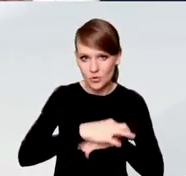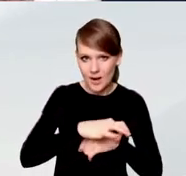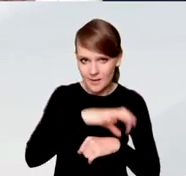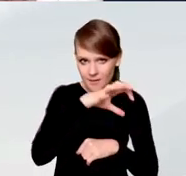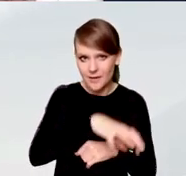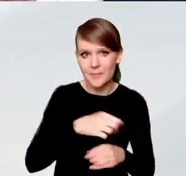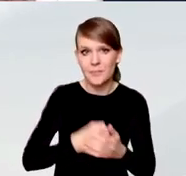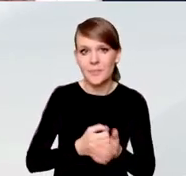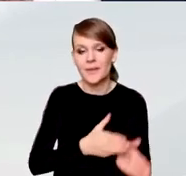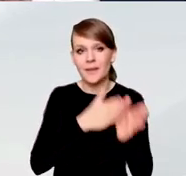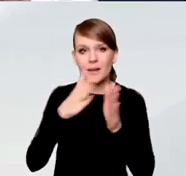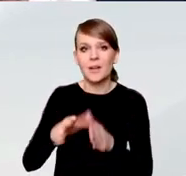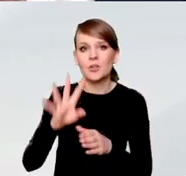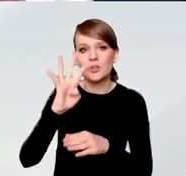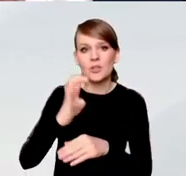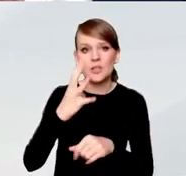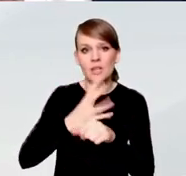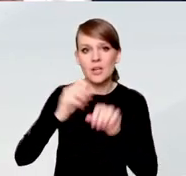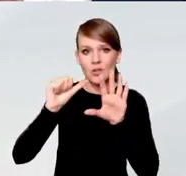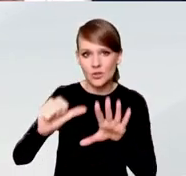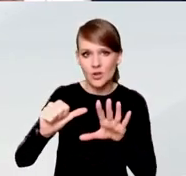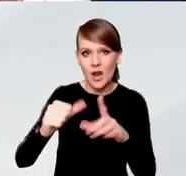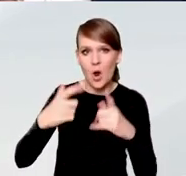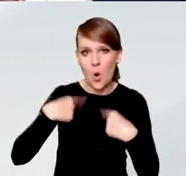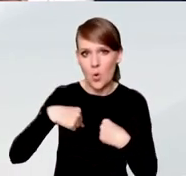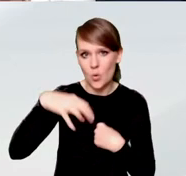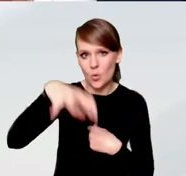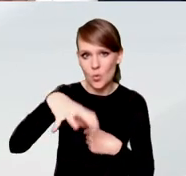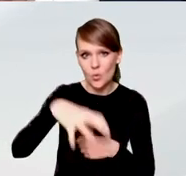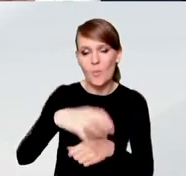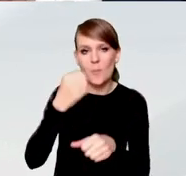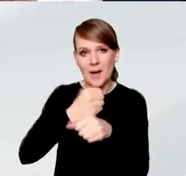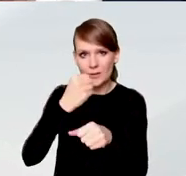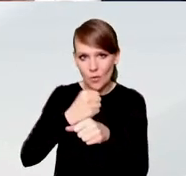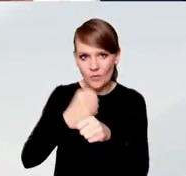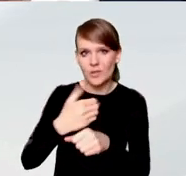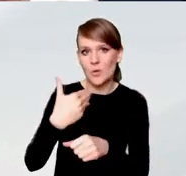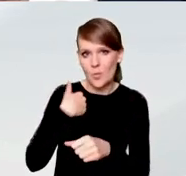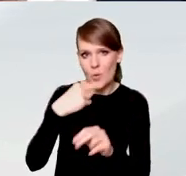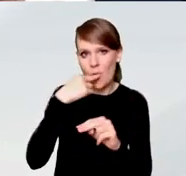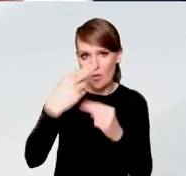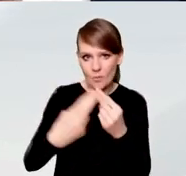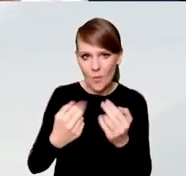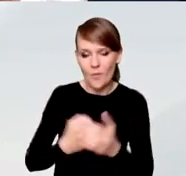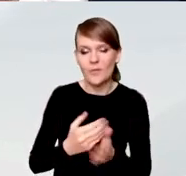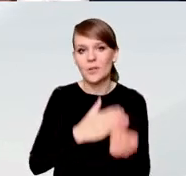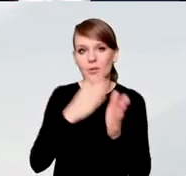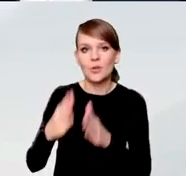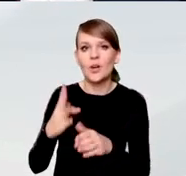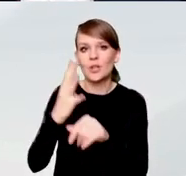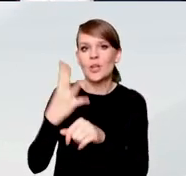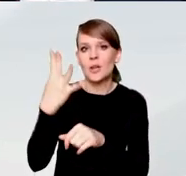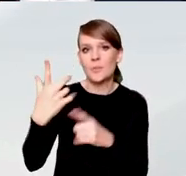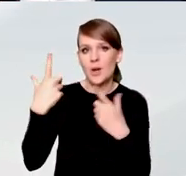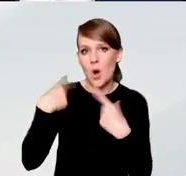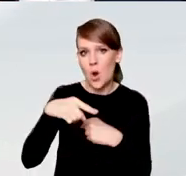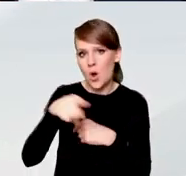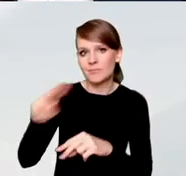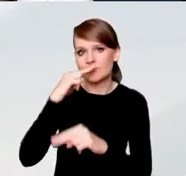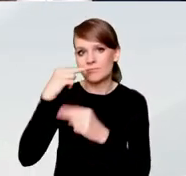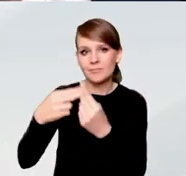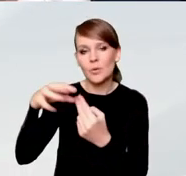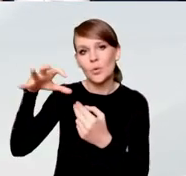Mieliśmy 446 respondentów z grupy pracownicy uczelni i 45 respondentów z grupy studenci